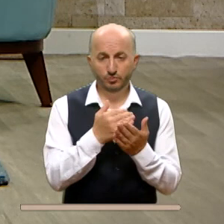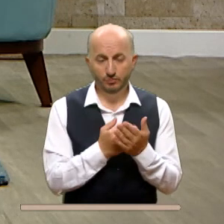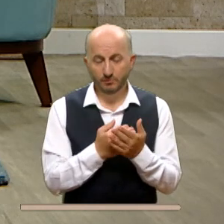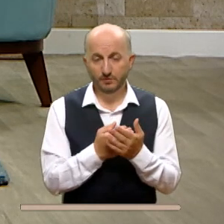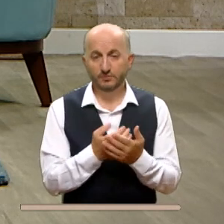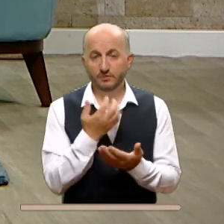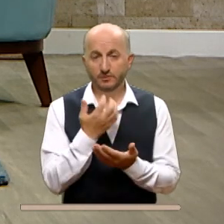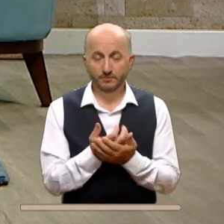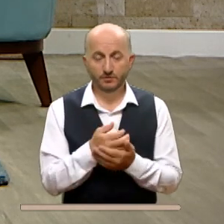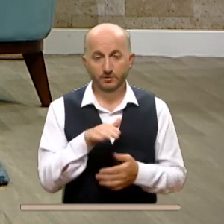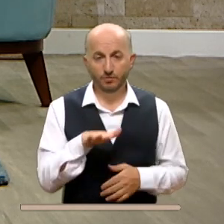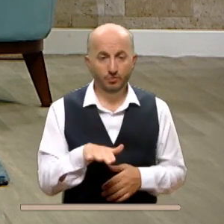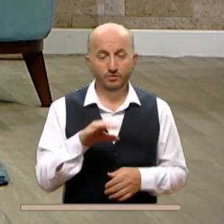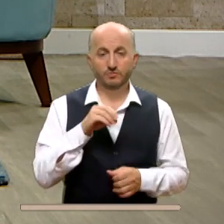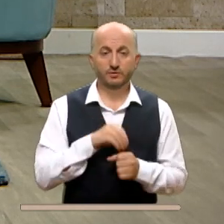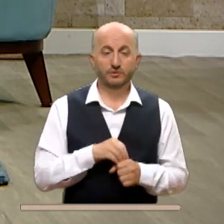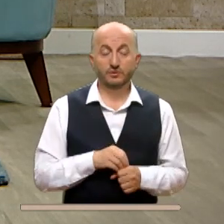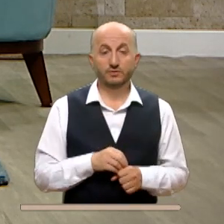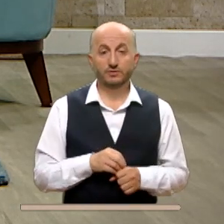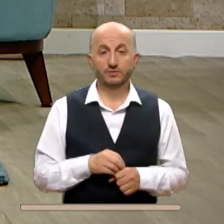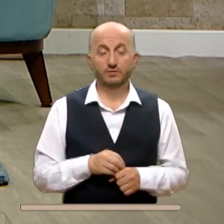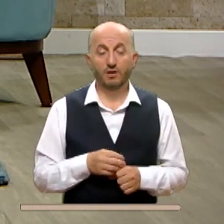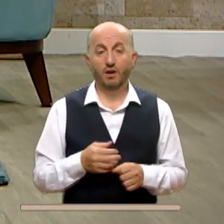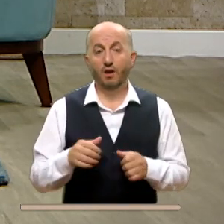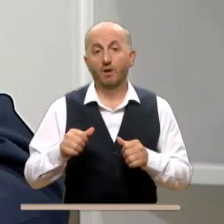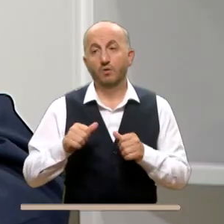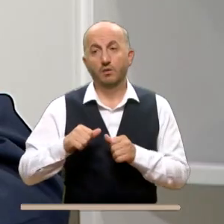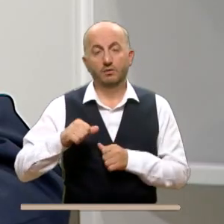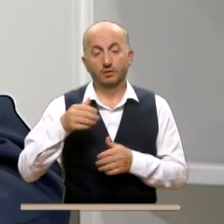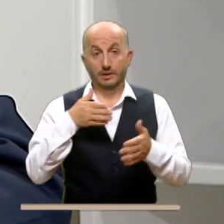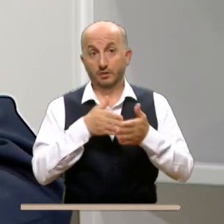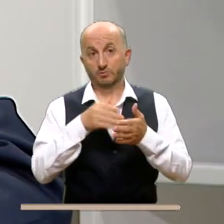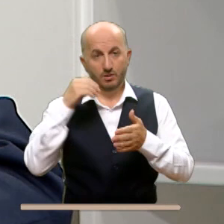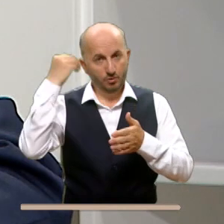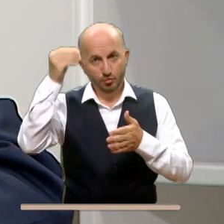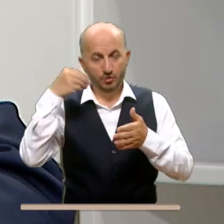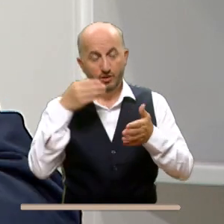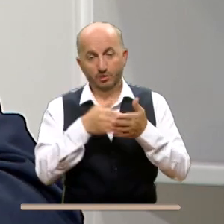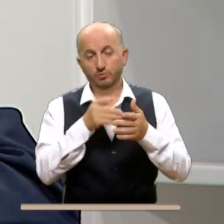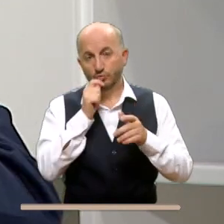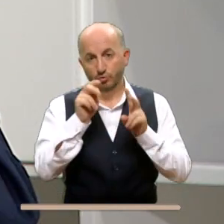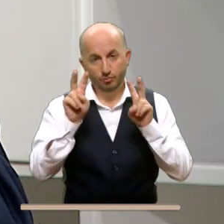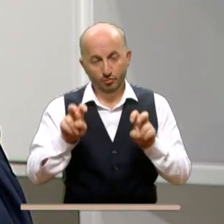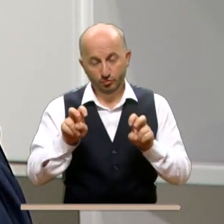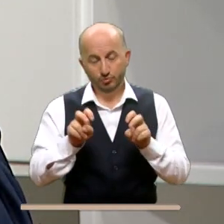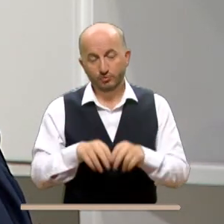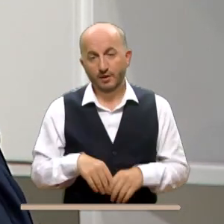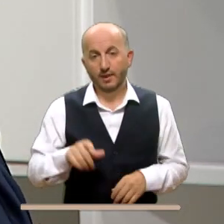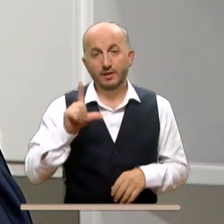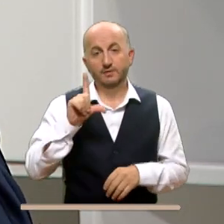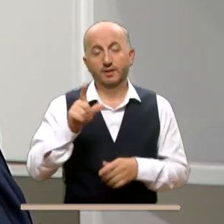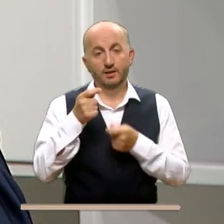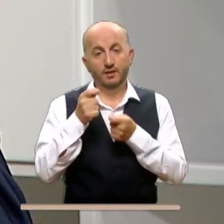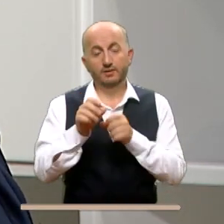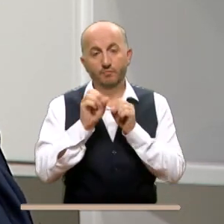kayıt yaptıran öğrencimiz için illaki bir akademik danışman söz konusu. Hı hı. Bu danışman öğrencilerimizin lisans eğitim